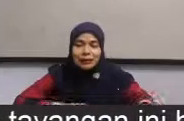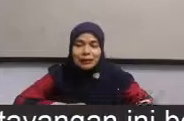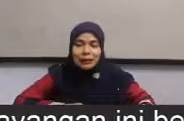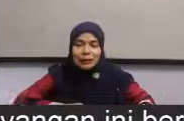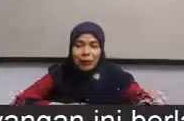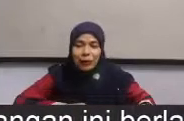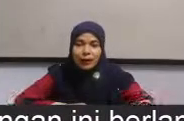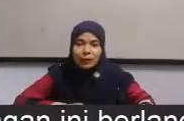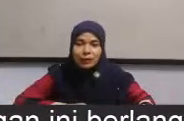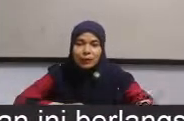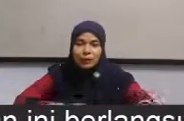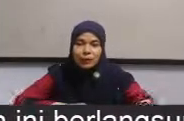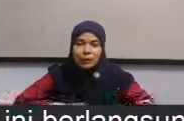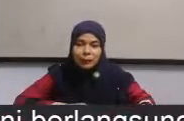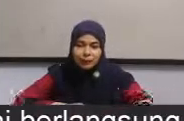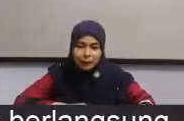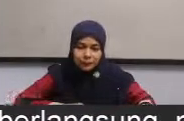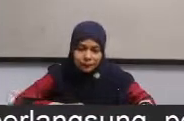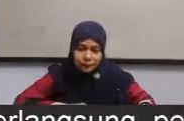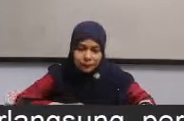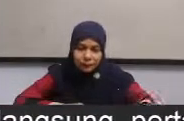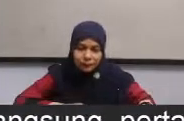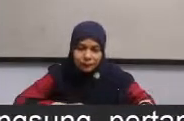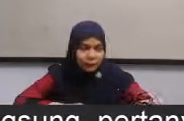terus apalagi Contohnya